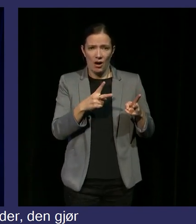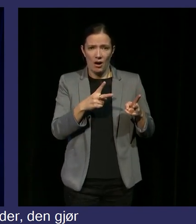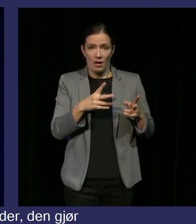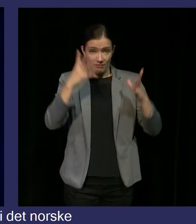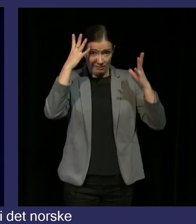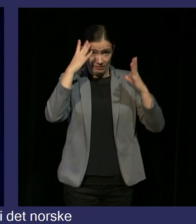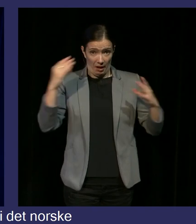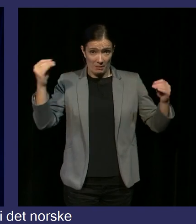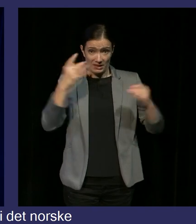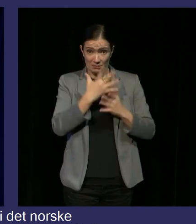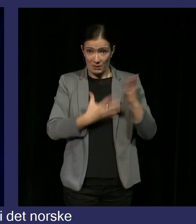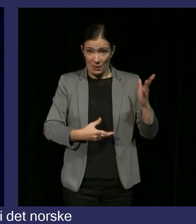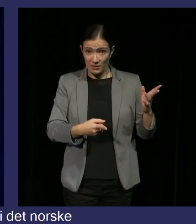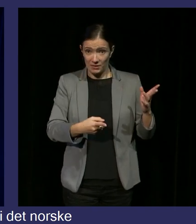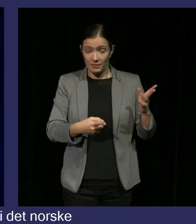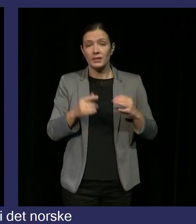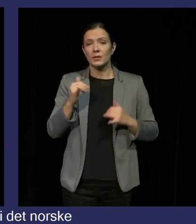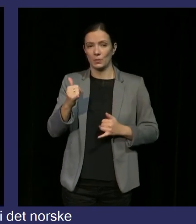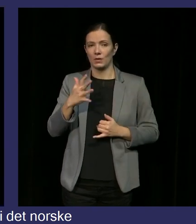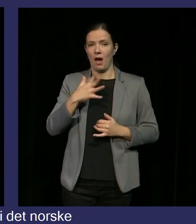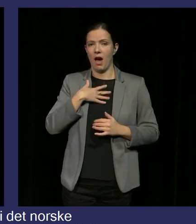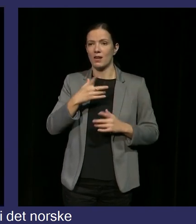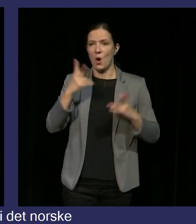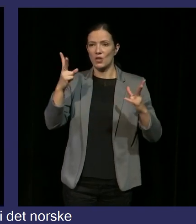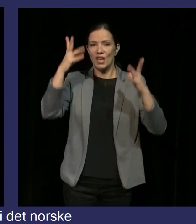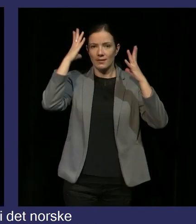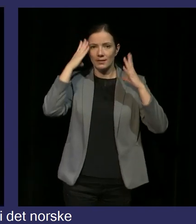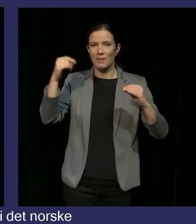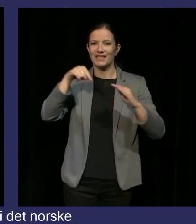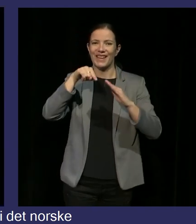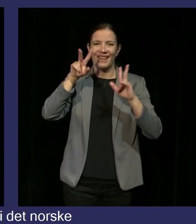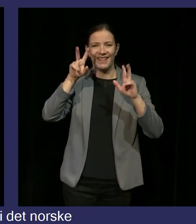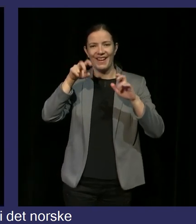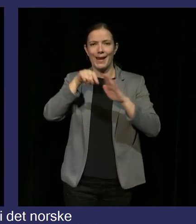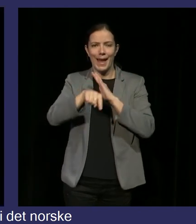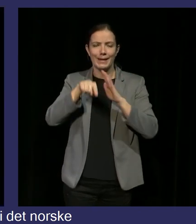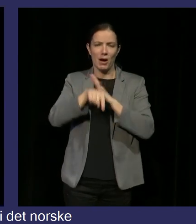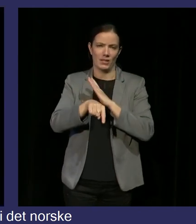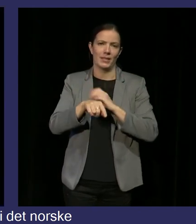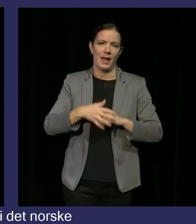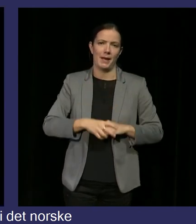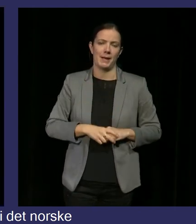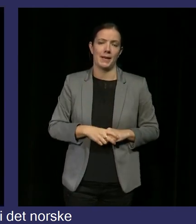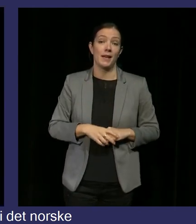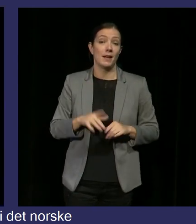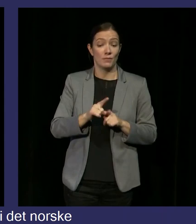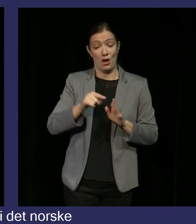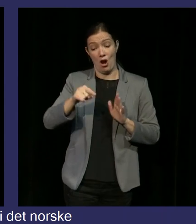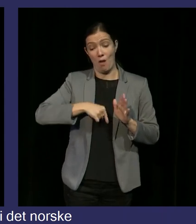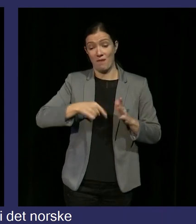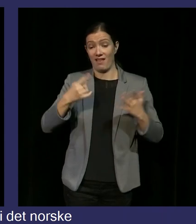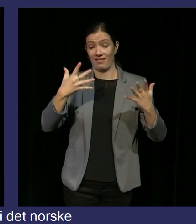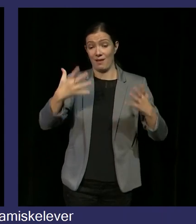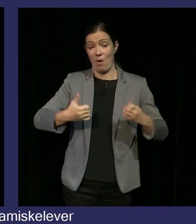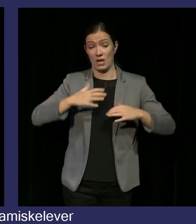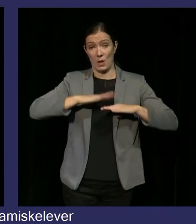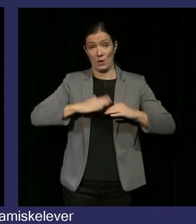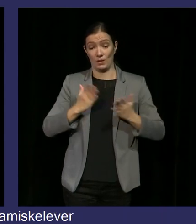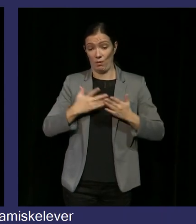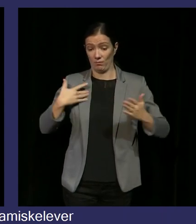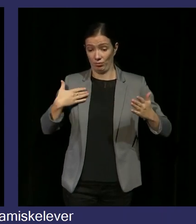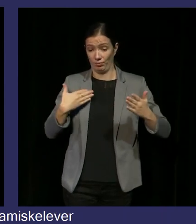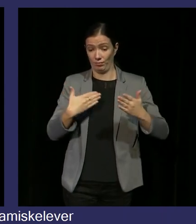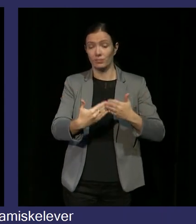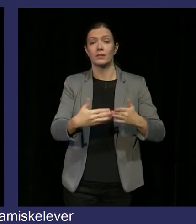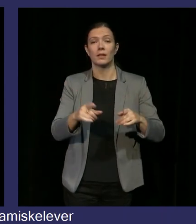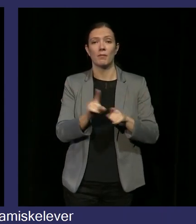overfor samisk? Ja, vi har også en samisk lekkasje i det norske utdanningssystemet. Så i løpet av de 10 år i grunnskolen, da, så er det